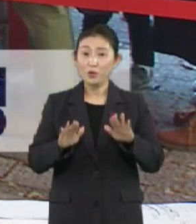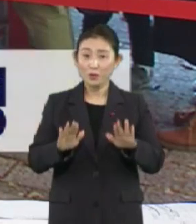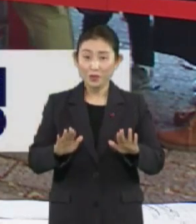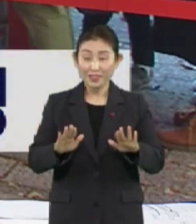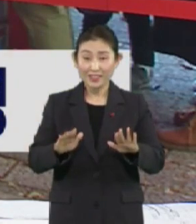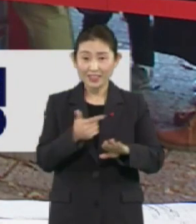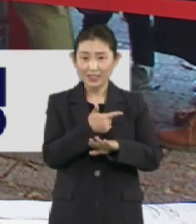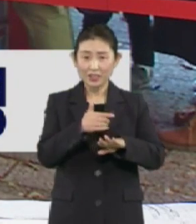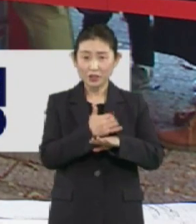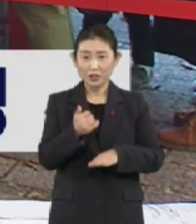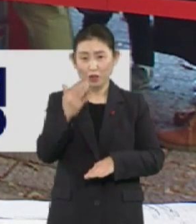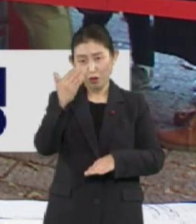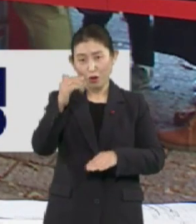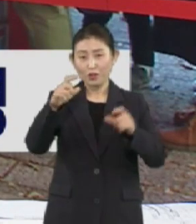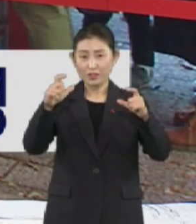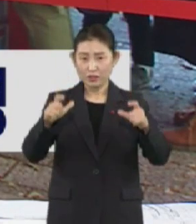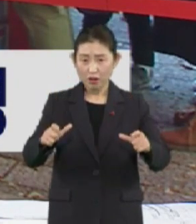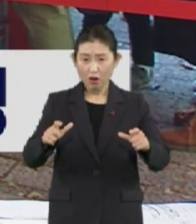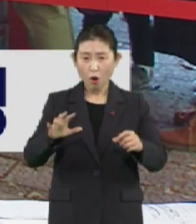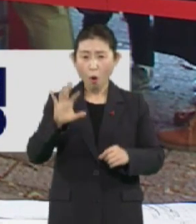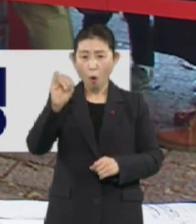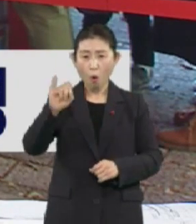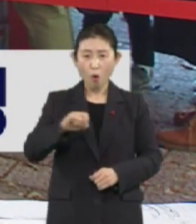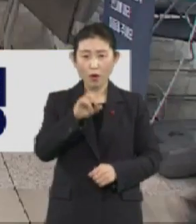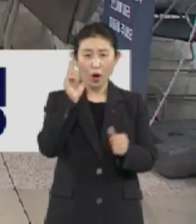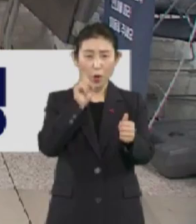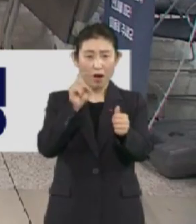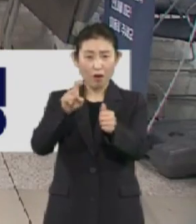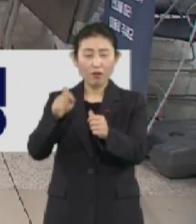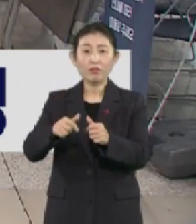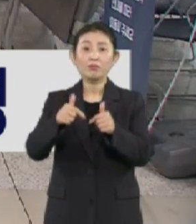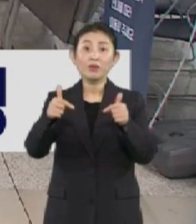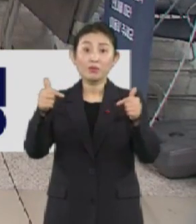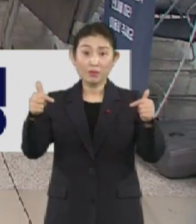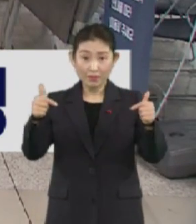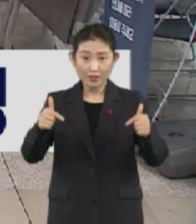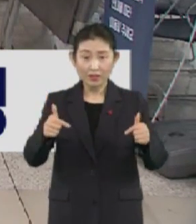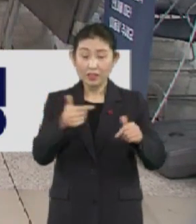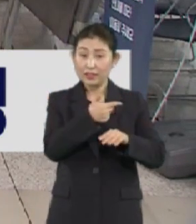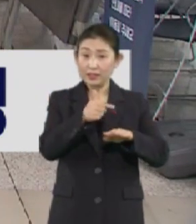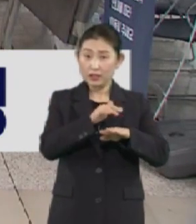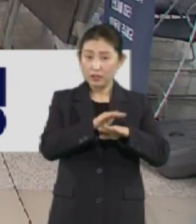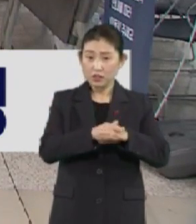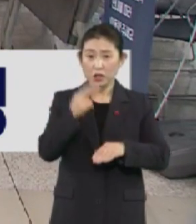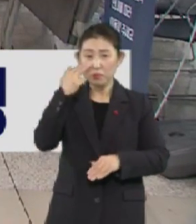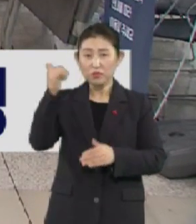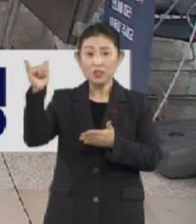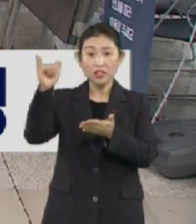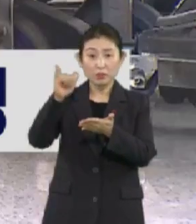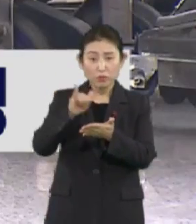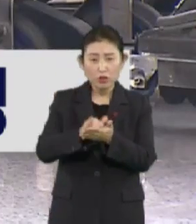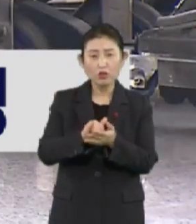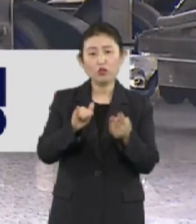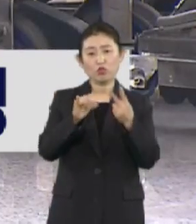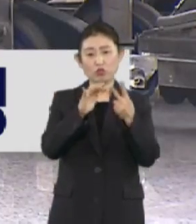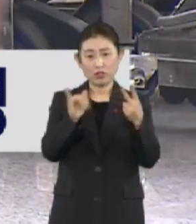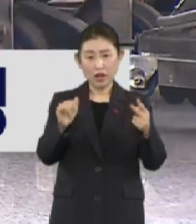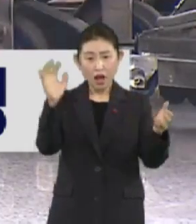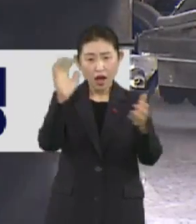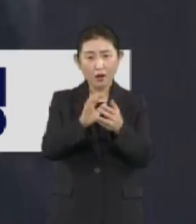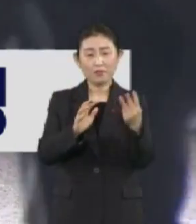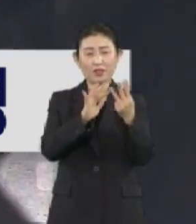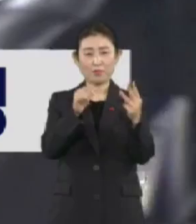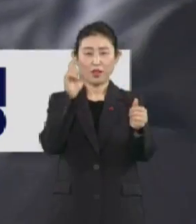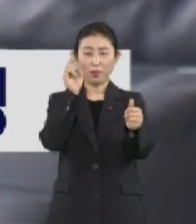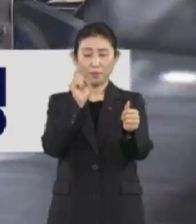올해 마지막 날 대장과 세종에서 5 미끄러운 확진 자가 계속 늘어나고 있습니다 그 다음에 선 미국이 국자 2명 등